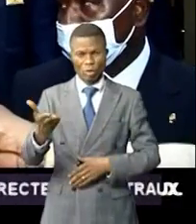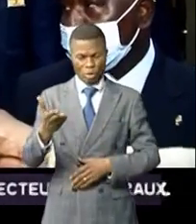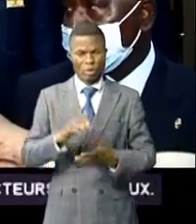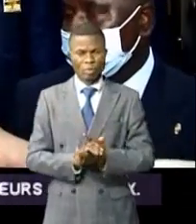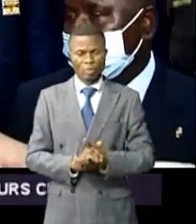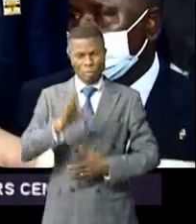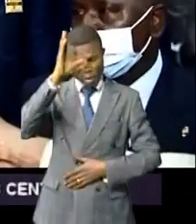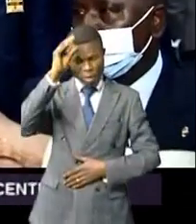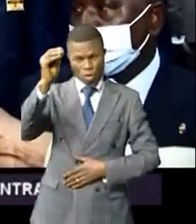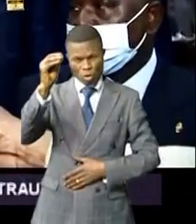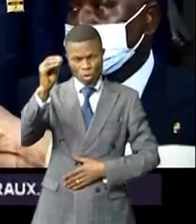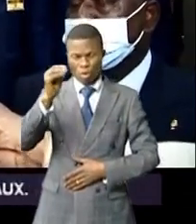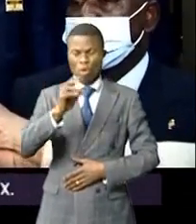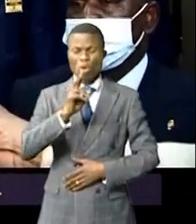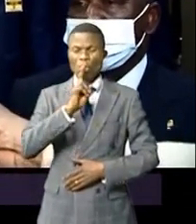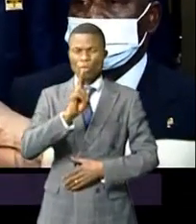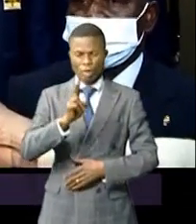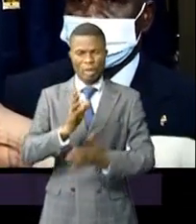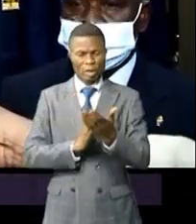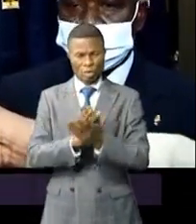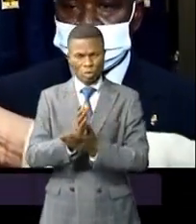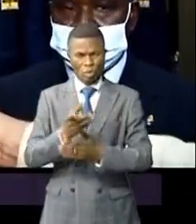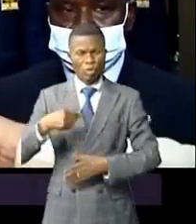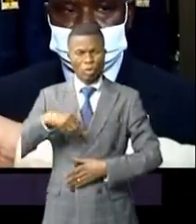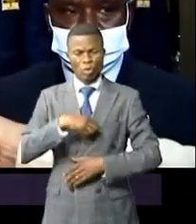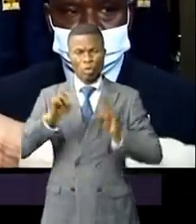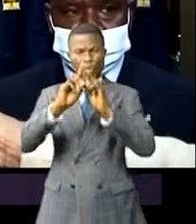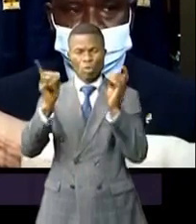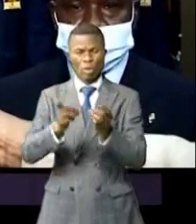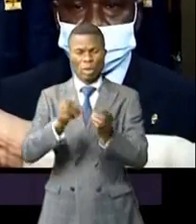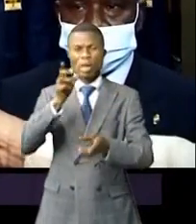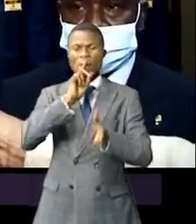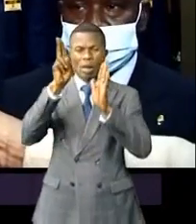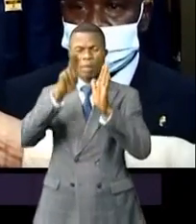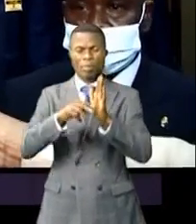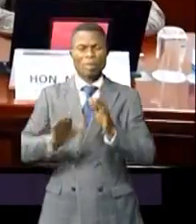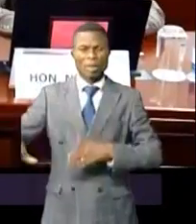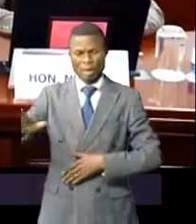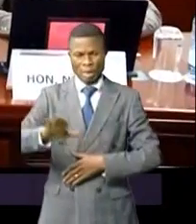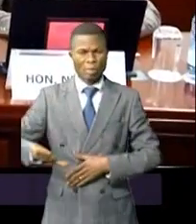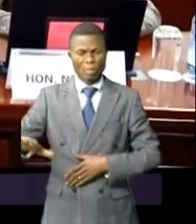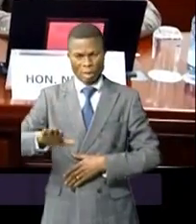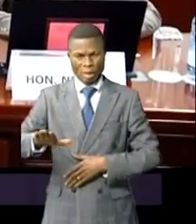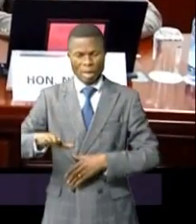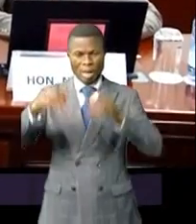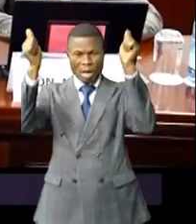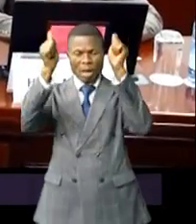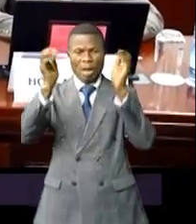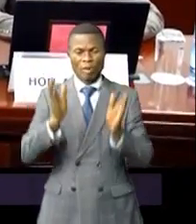C'était un honneur de nous recevoir, nous, délégation des pays frères